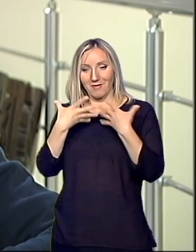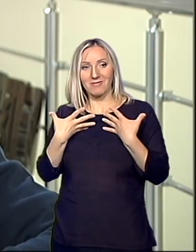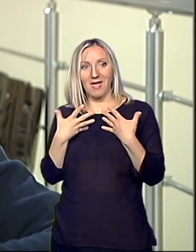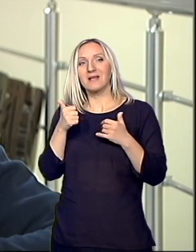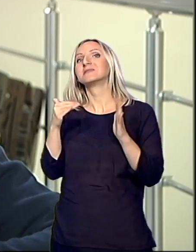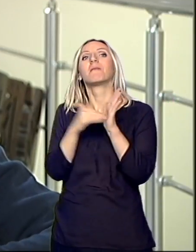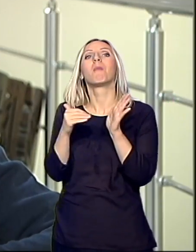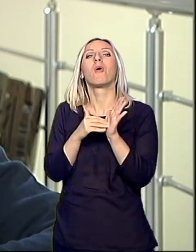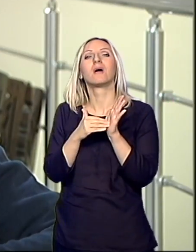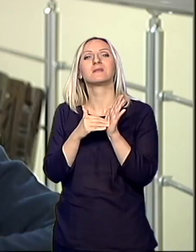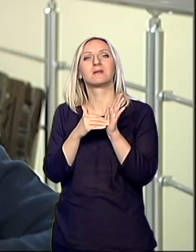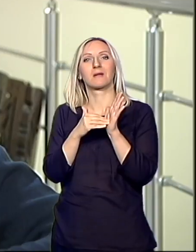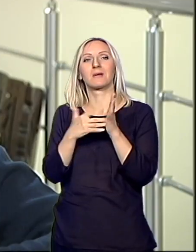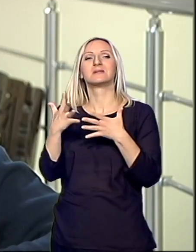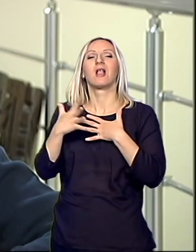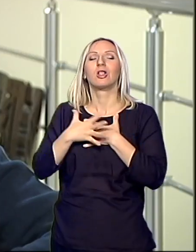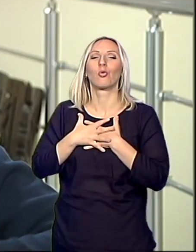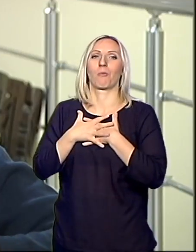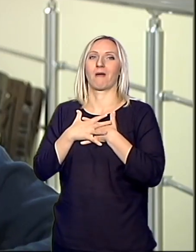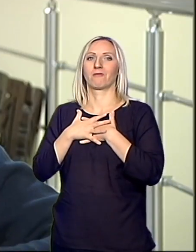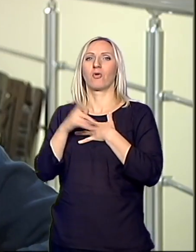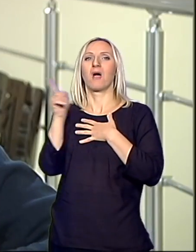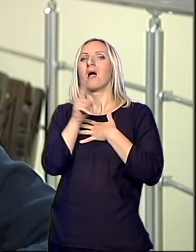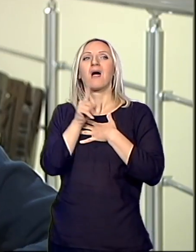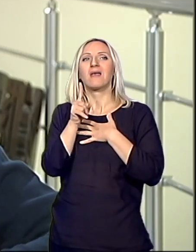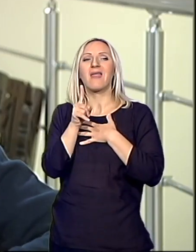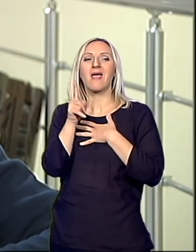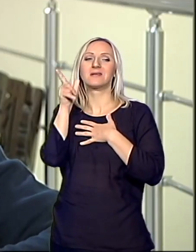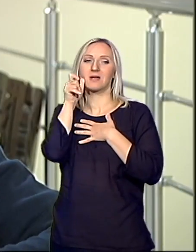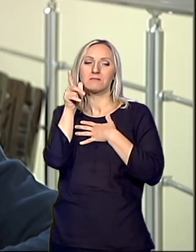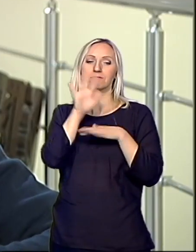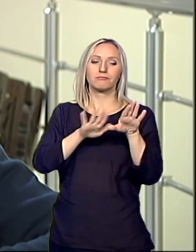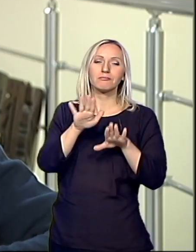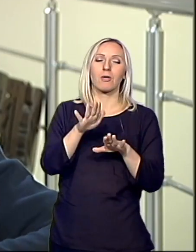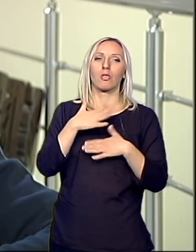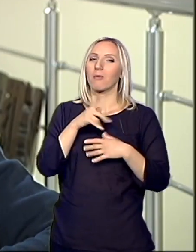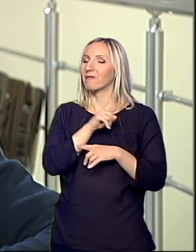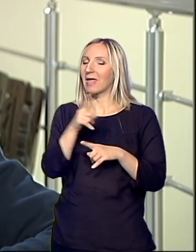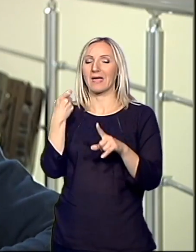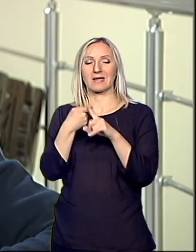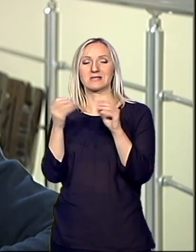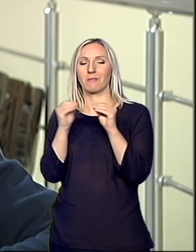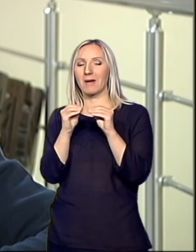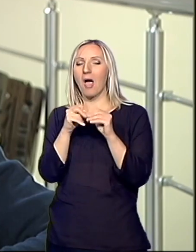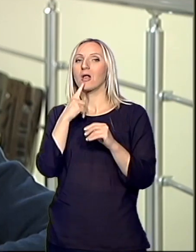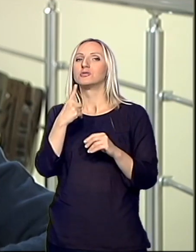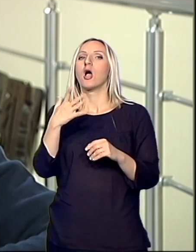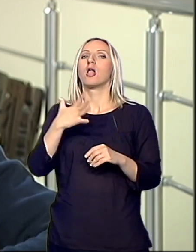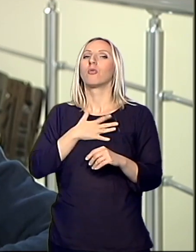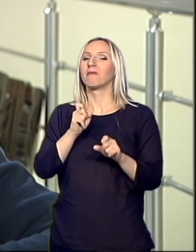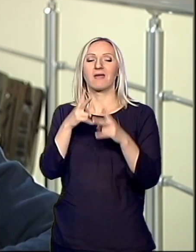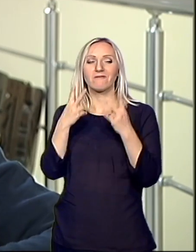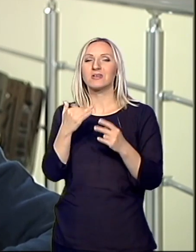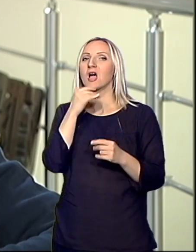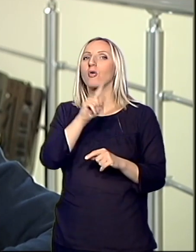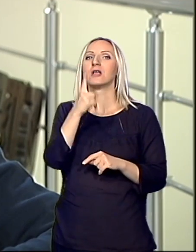dakle, za ljubavlju. Ne za platonskom ljubavlju. Kristi Braun to kaže da je ljubav nevažna ako